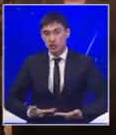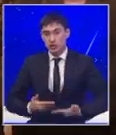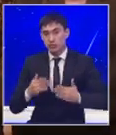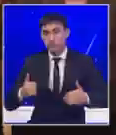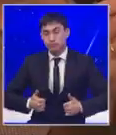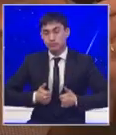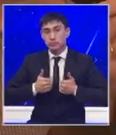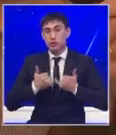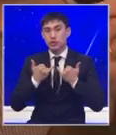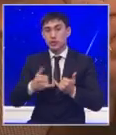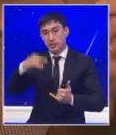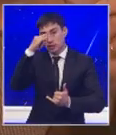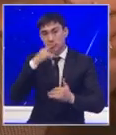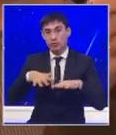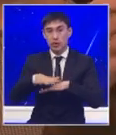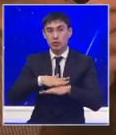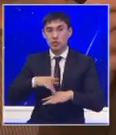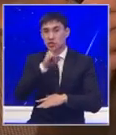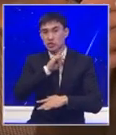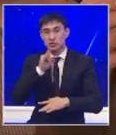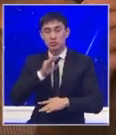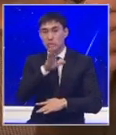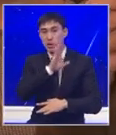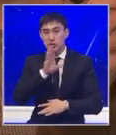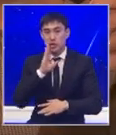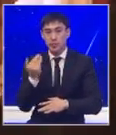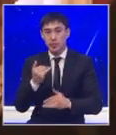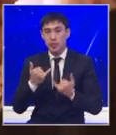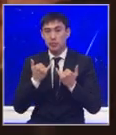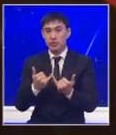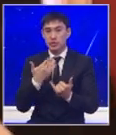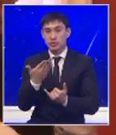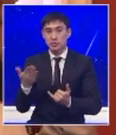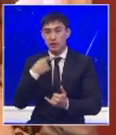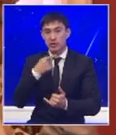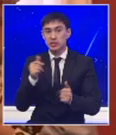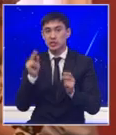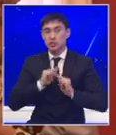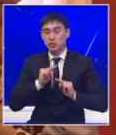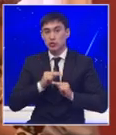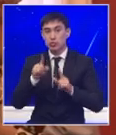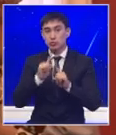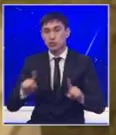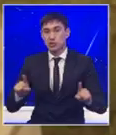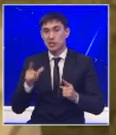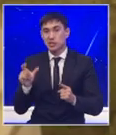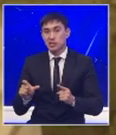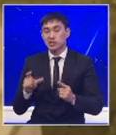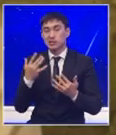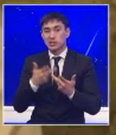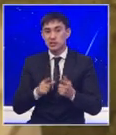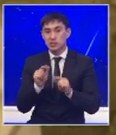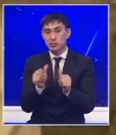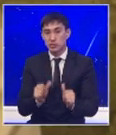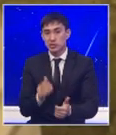почтение казахского народа к женщинам и матерям это храм признательности уважения к ним говорят сотрудники музея а среди его экспозиции